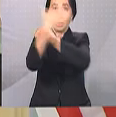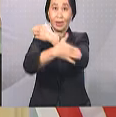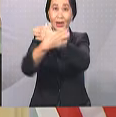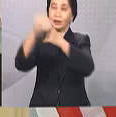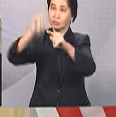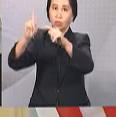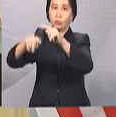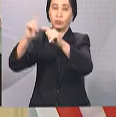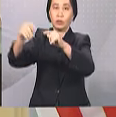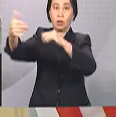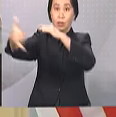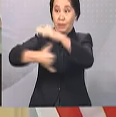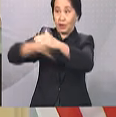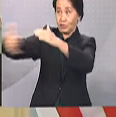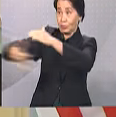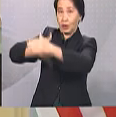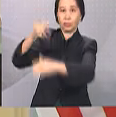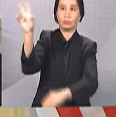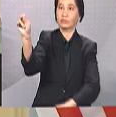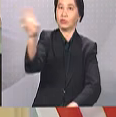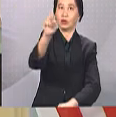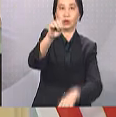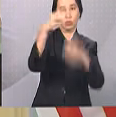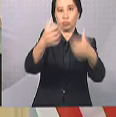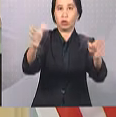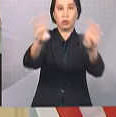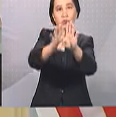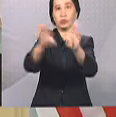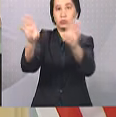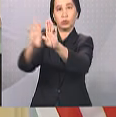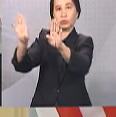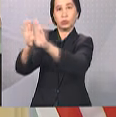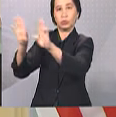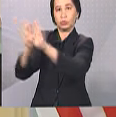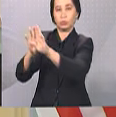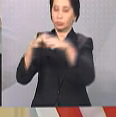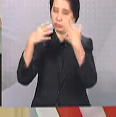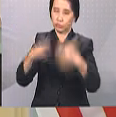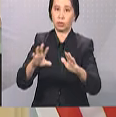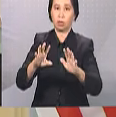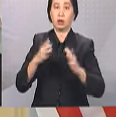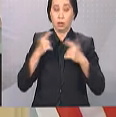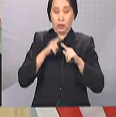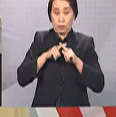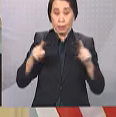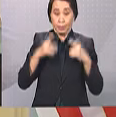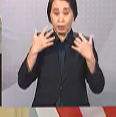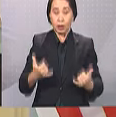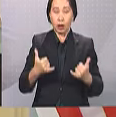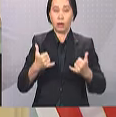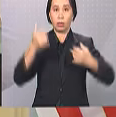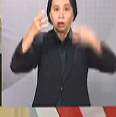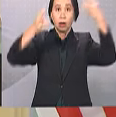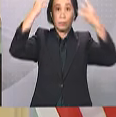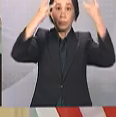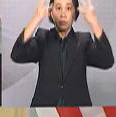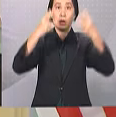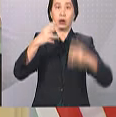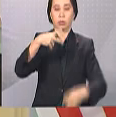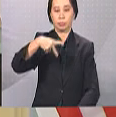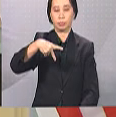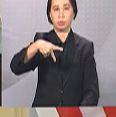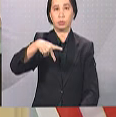pun ditutup untuk tidak membenarkan kemasukan warga asing ke negara kita. Tetapi yang membimbangkan adalah